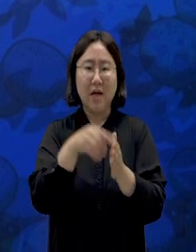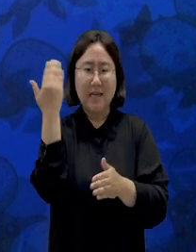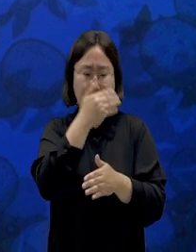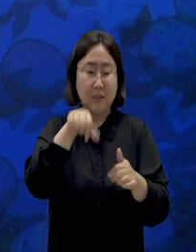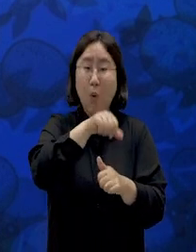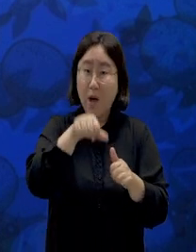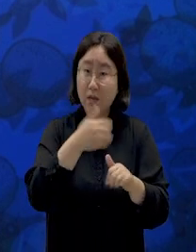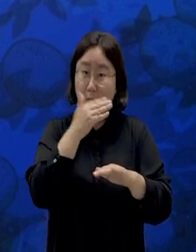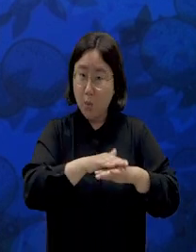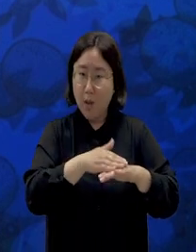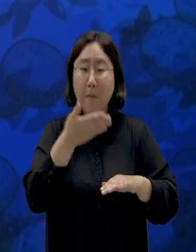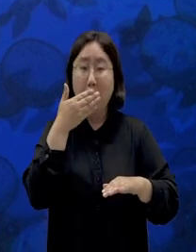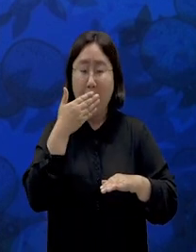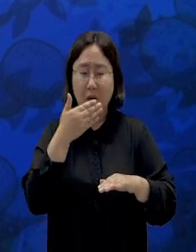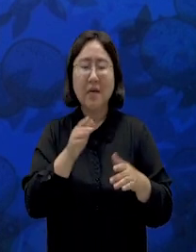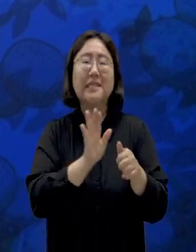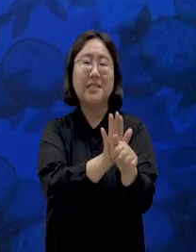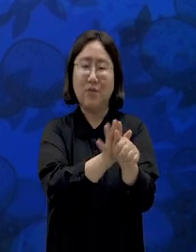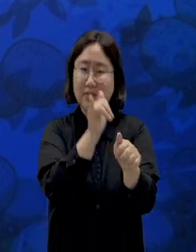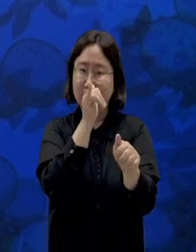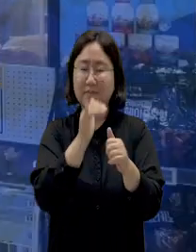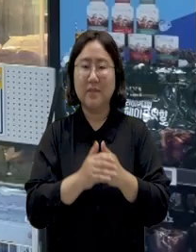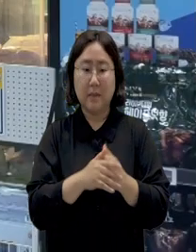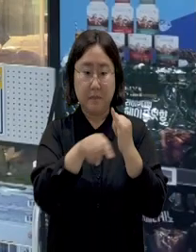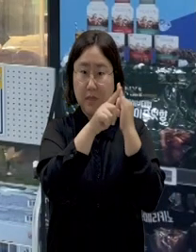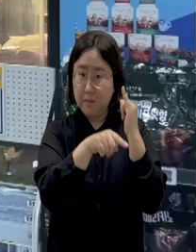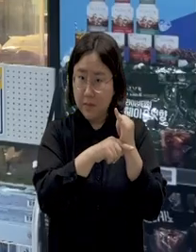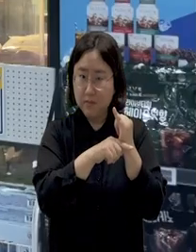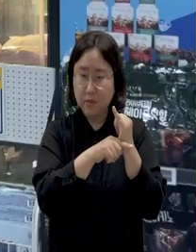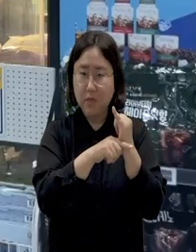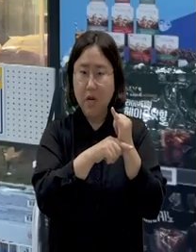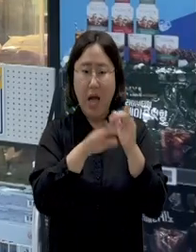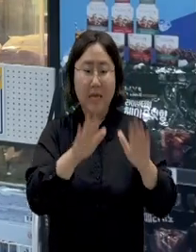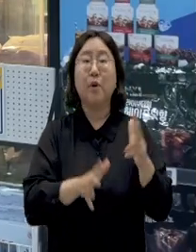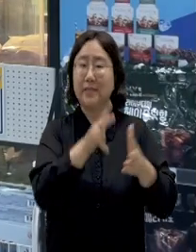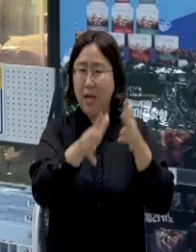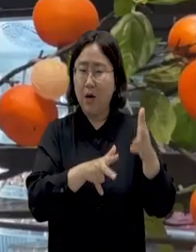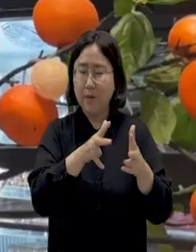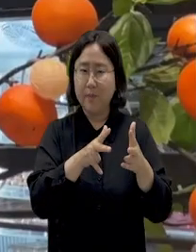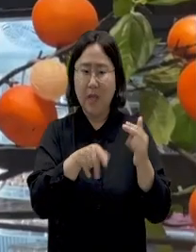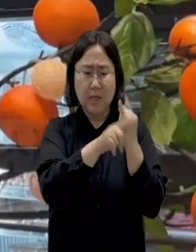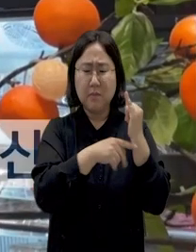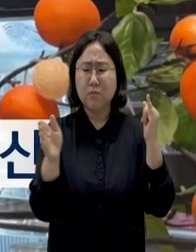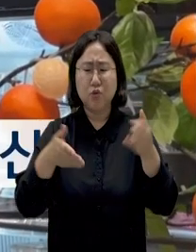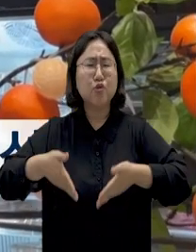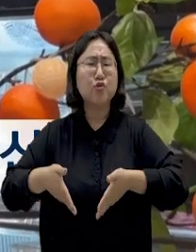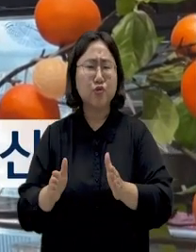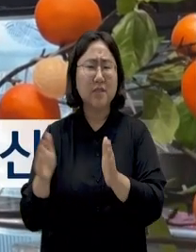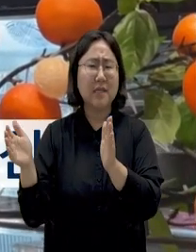우리 농산물 먹거리를 지원하고 있습니다. 임산부 친환경 농산물 지원 사업은 임신부터